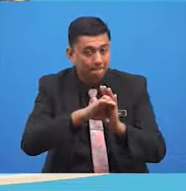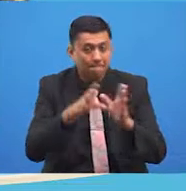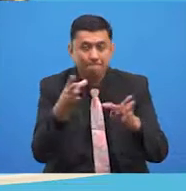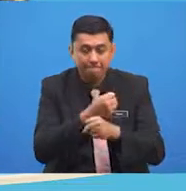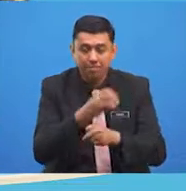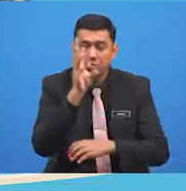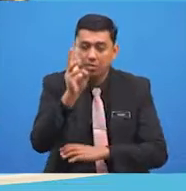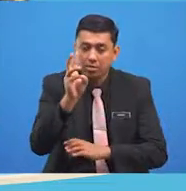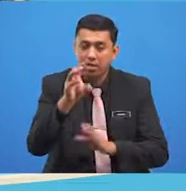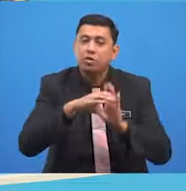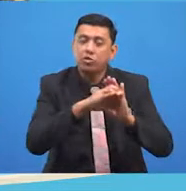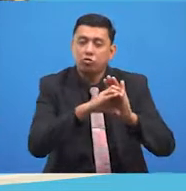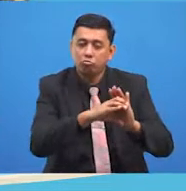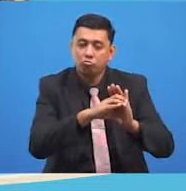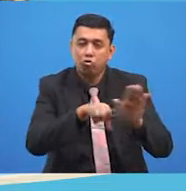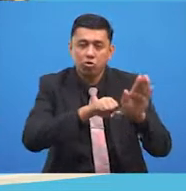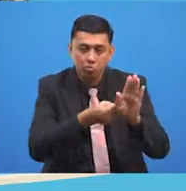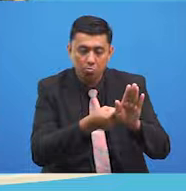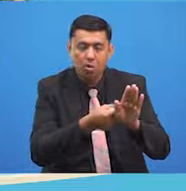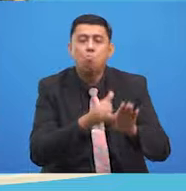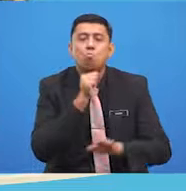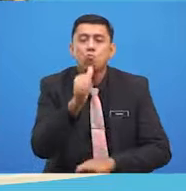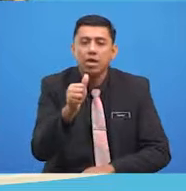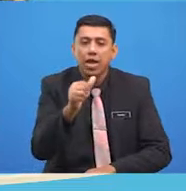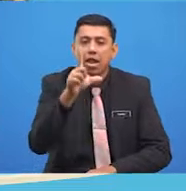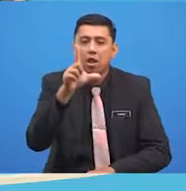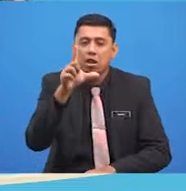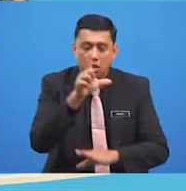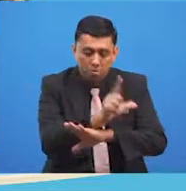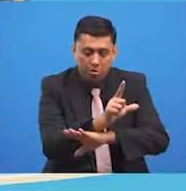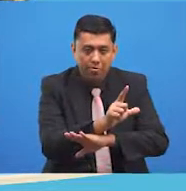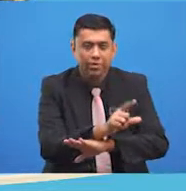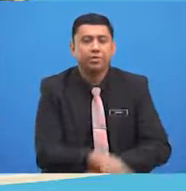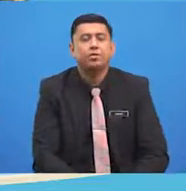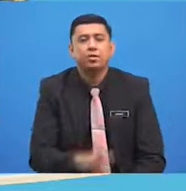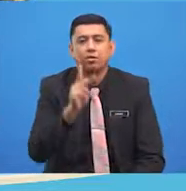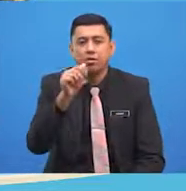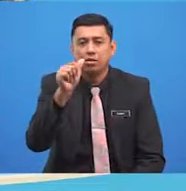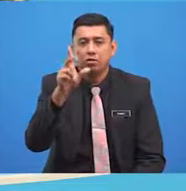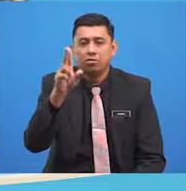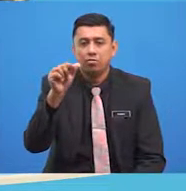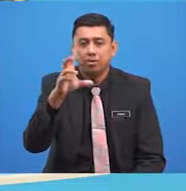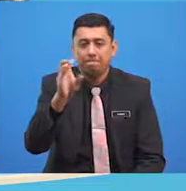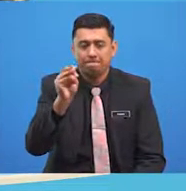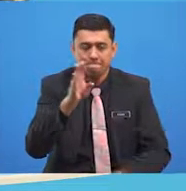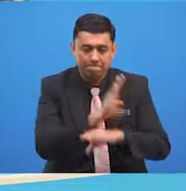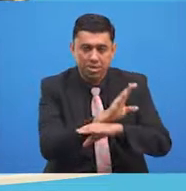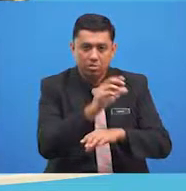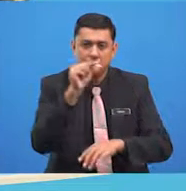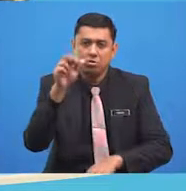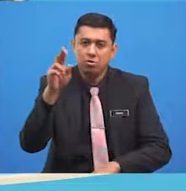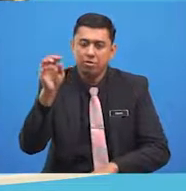Terdapat 6 contoh sumber mineral bukan logam. Ia terdiri daripada kaolin, batu granit, gas